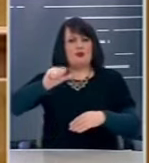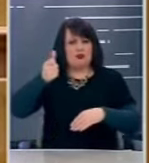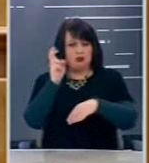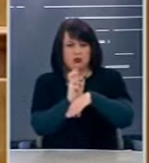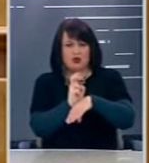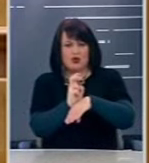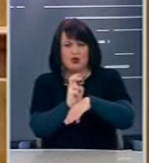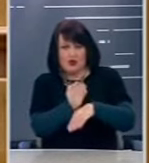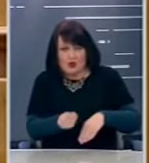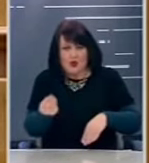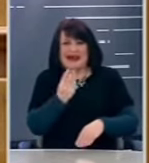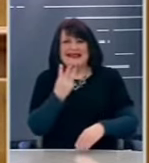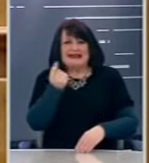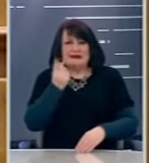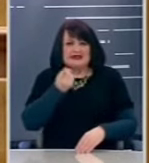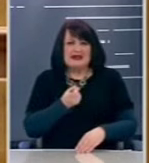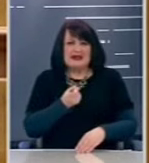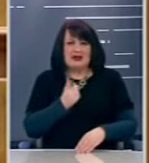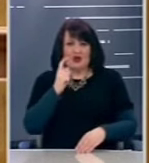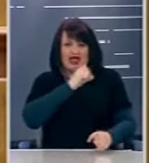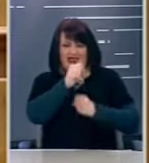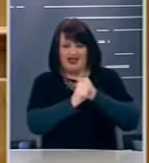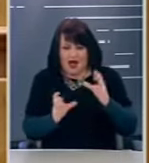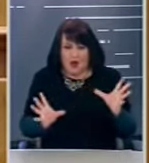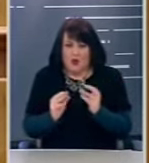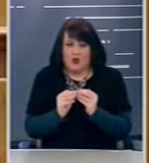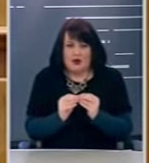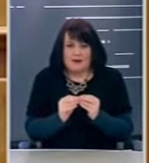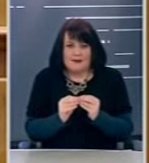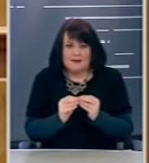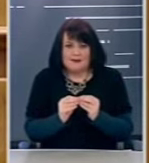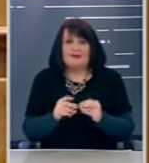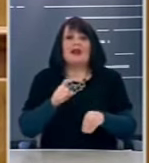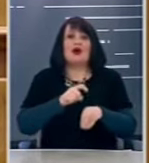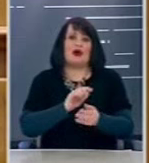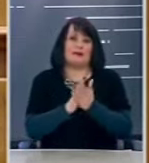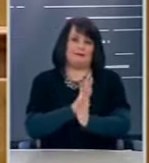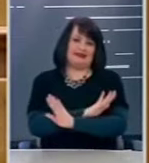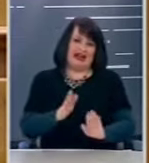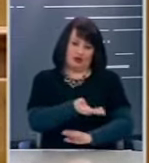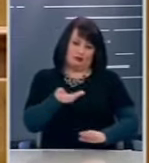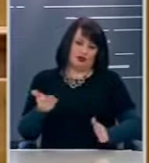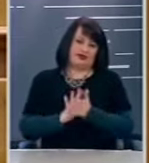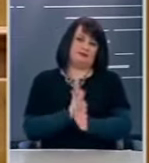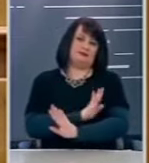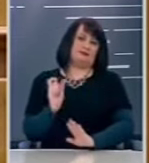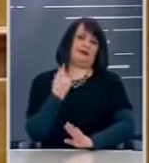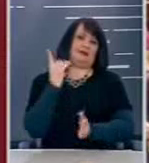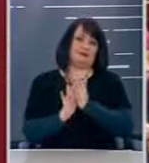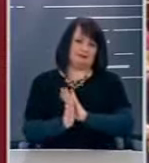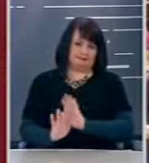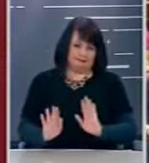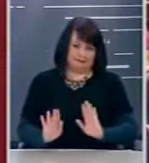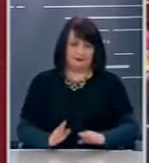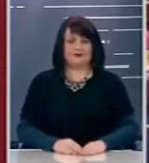πλεονασμάτων 3,5% επί μία δεκαετία, ήρθε η ώρα να φύγουν από το τραπέζι. Με τον τρόπο